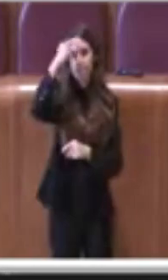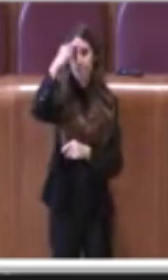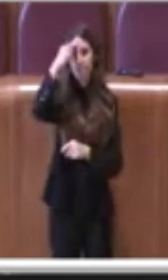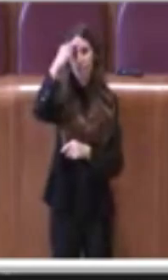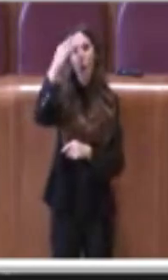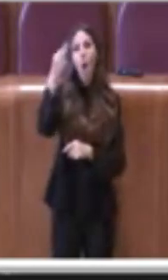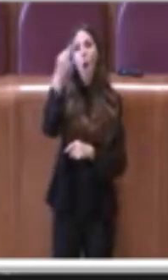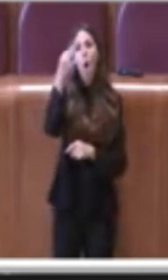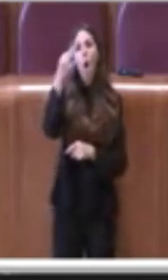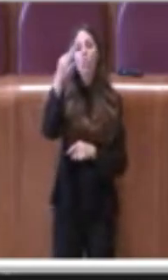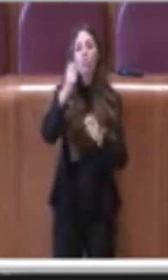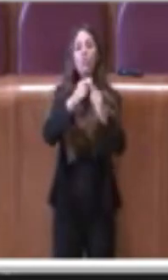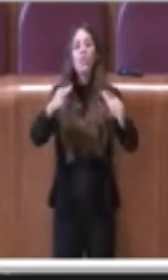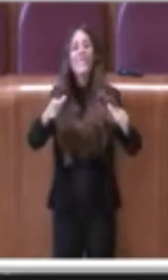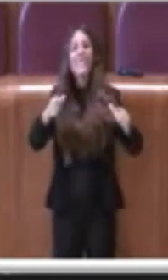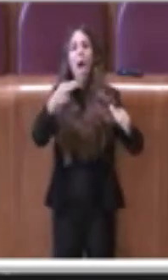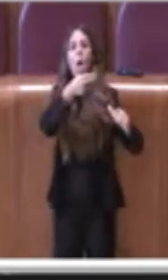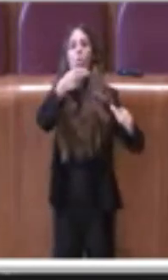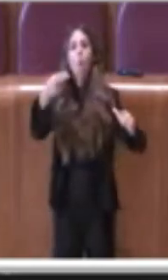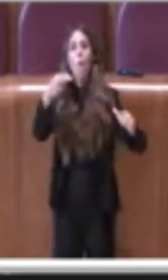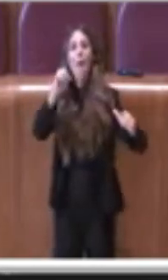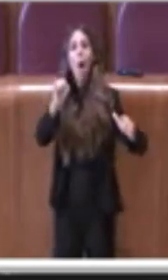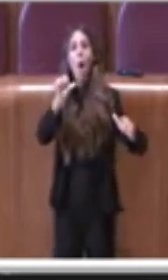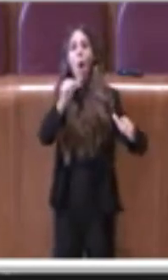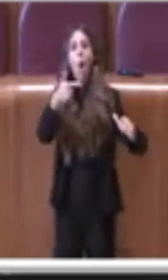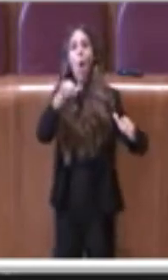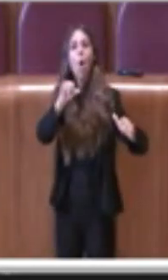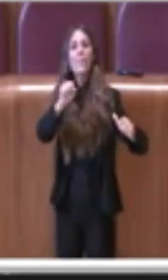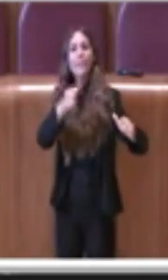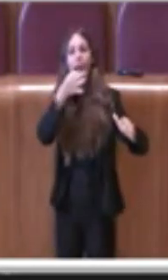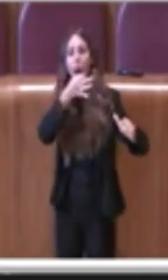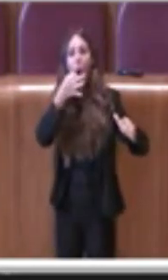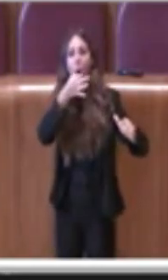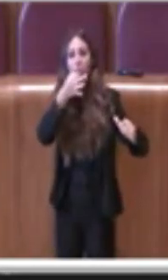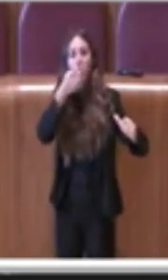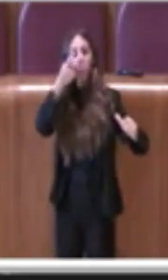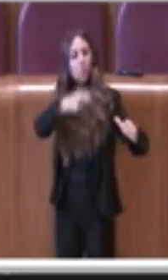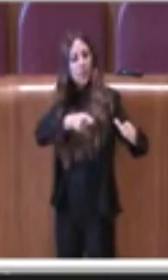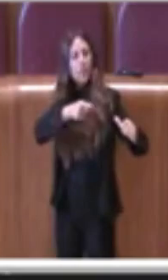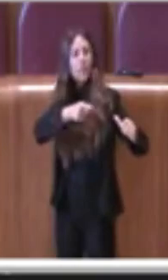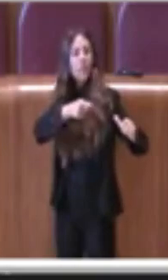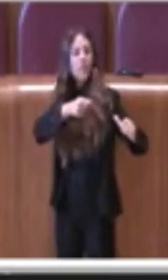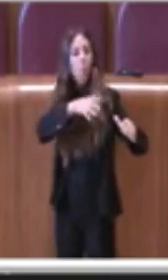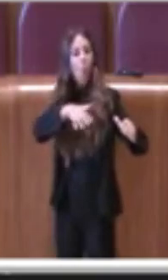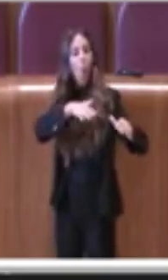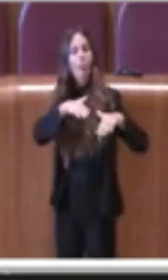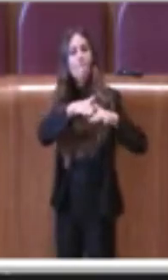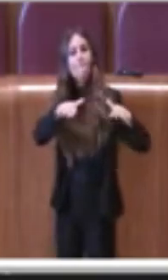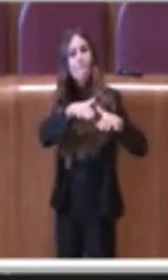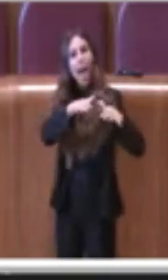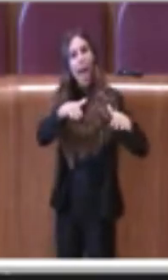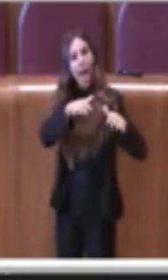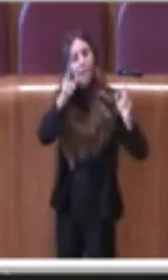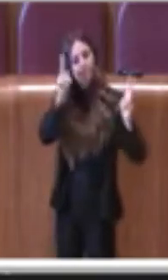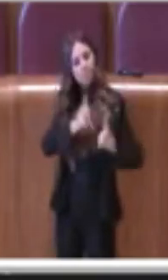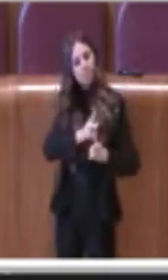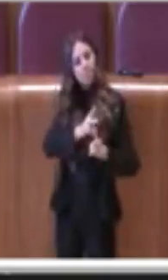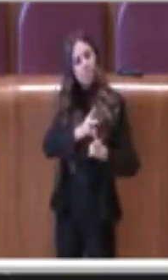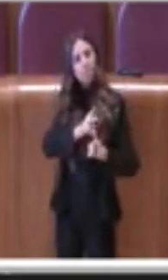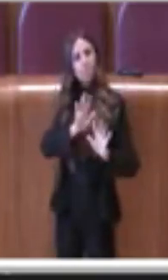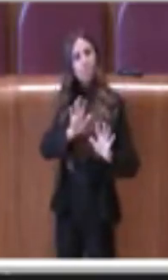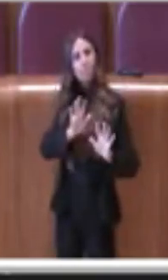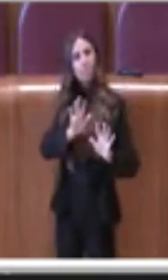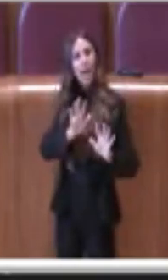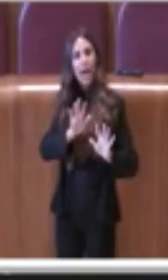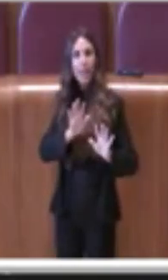Ostia come diciamo, luogo ovviamente marittimo e non è, come dire,